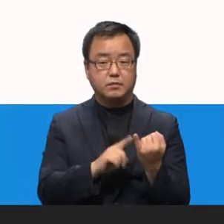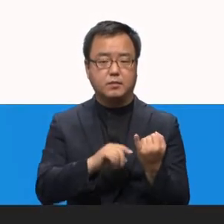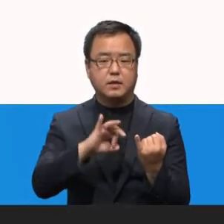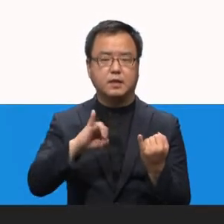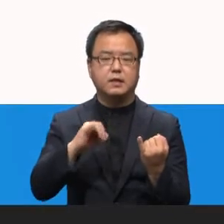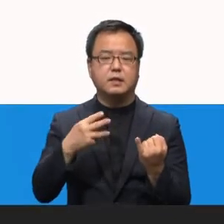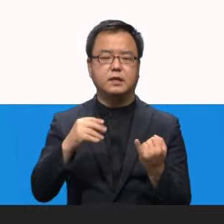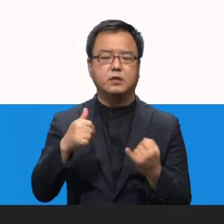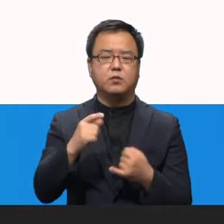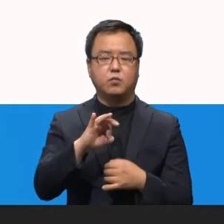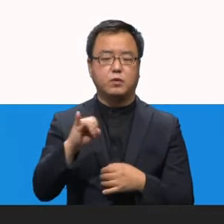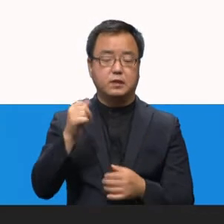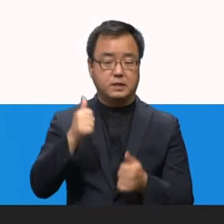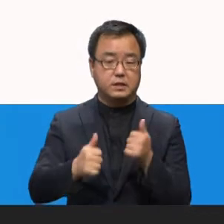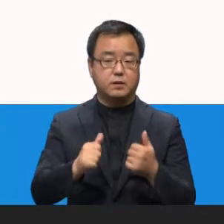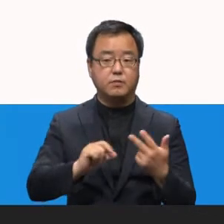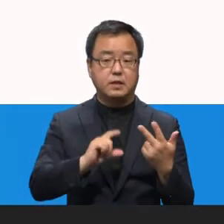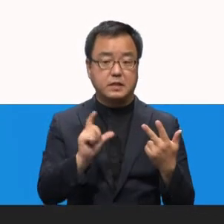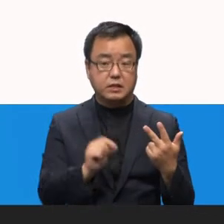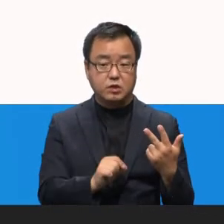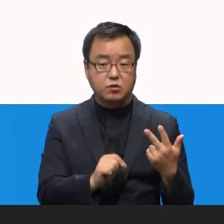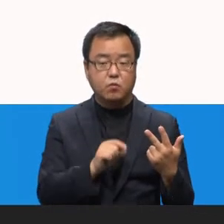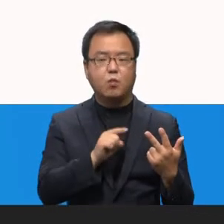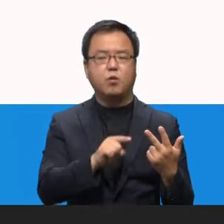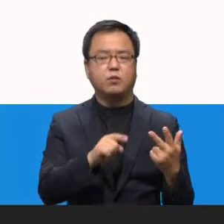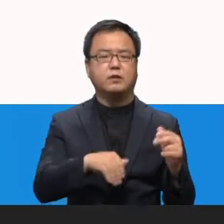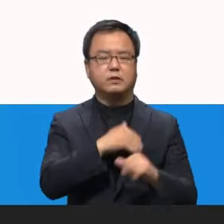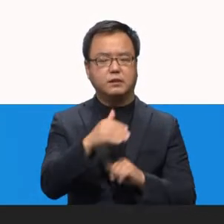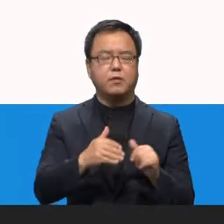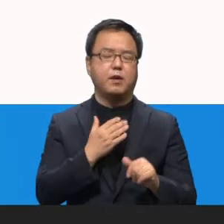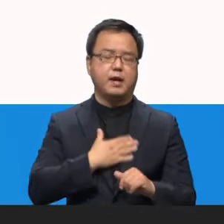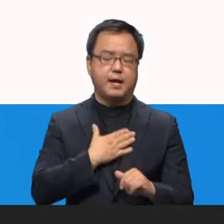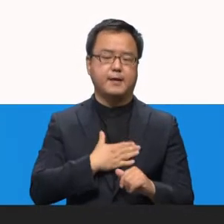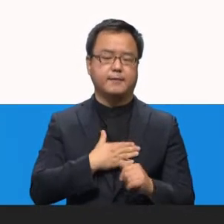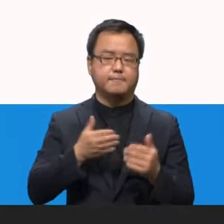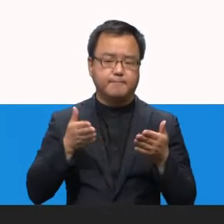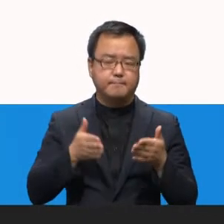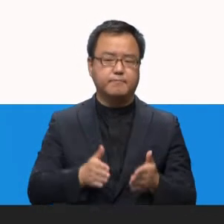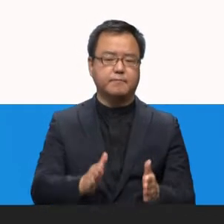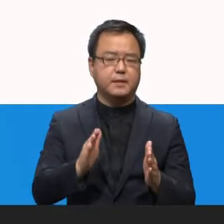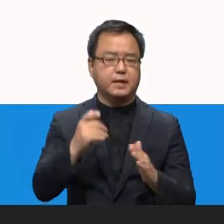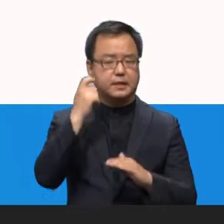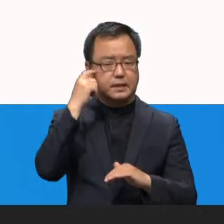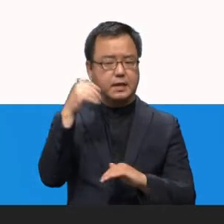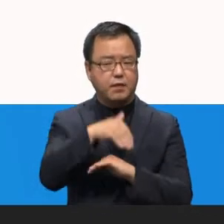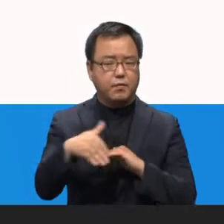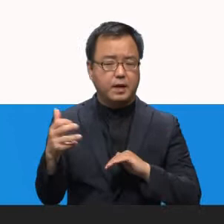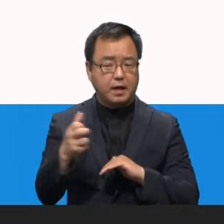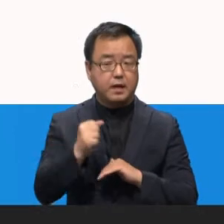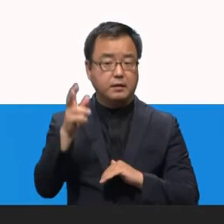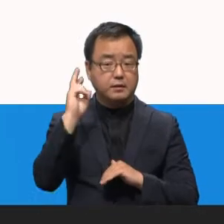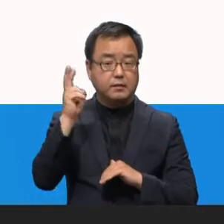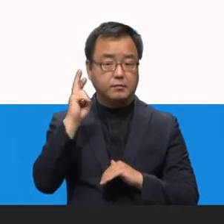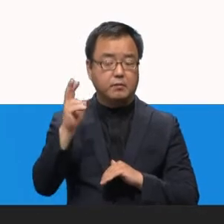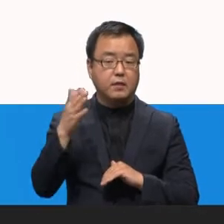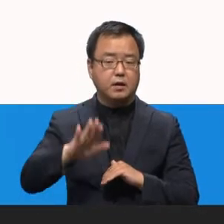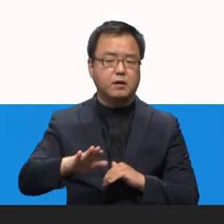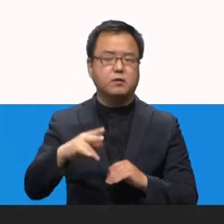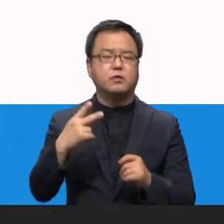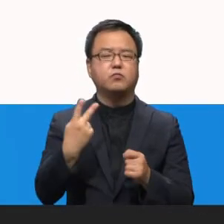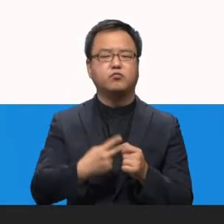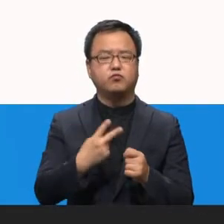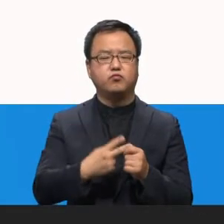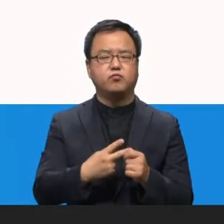시험이 7월이 얻습니다 아마도 이 사실을 고려해서 출산 계획을 세워 겠죠 그런데 콜라 여파로 2번 이라 시험